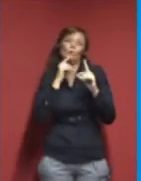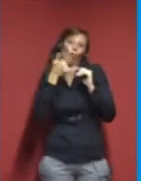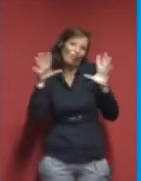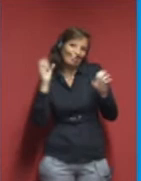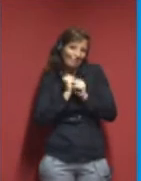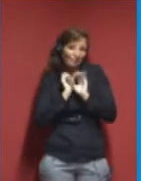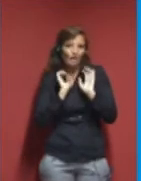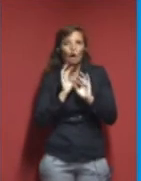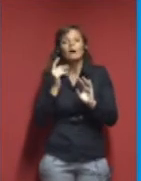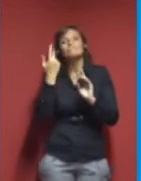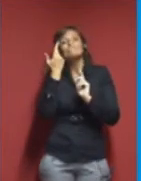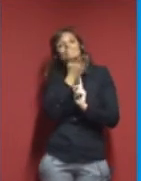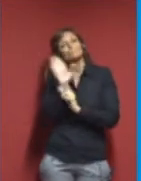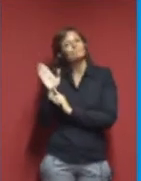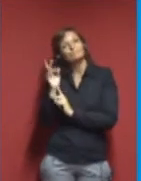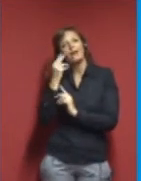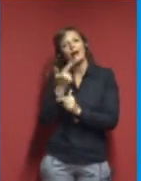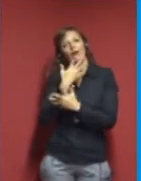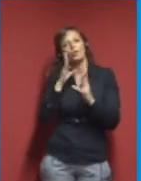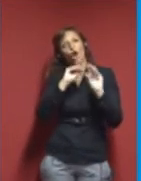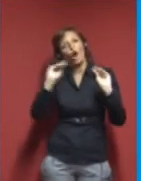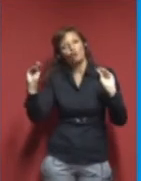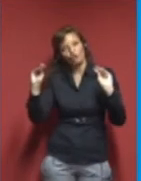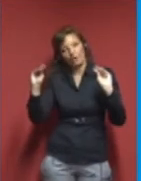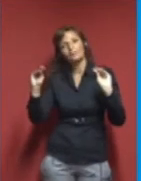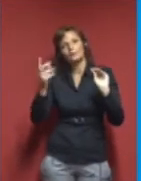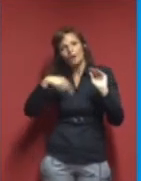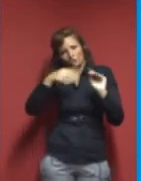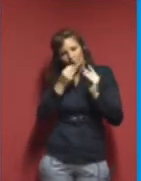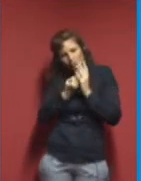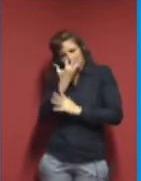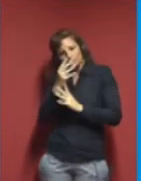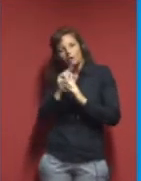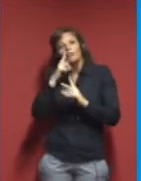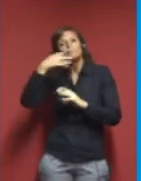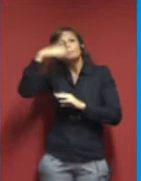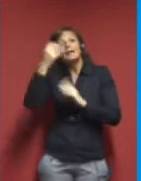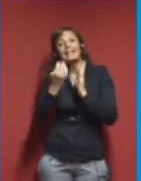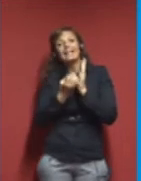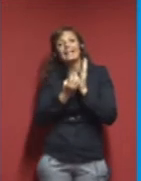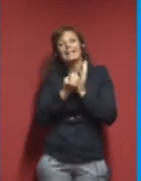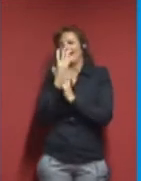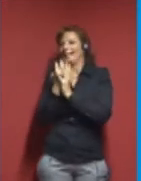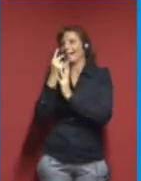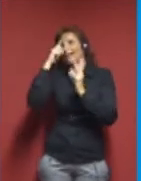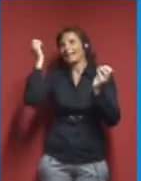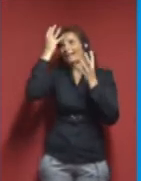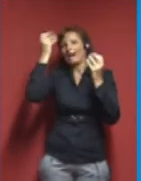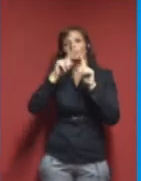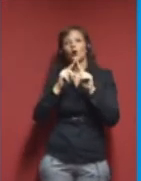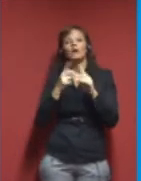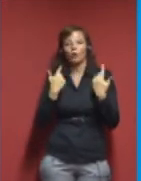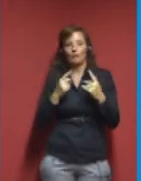facendovi vedere alcuni degli oggetti che abbiamo realizzato noi proprio come creatori in prima battuta.